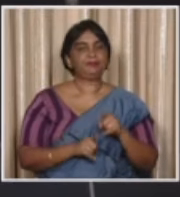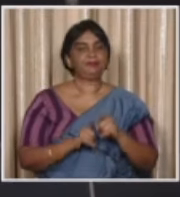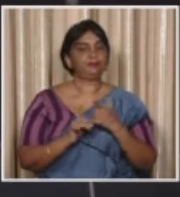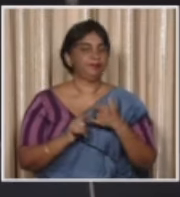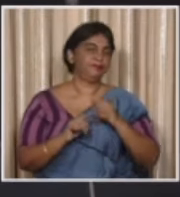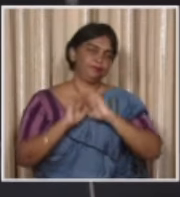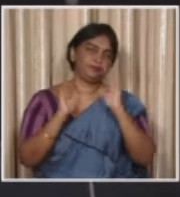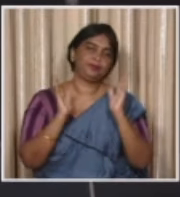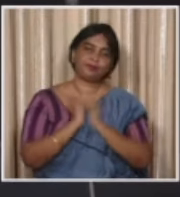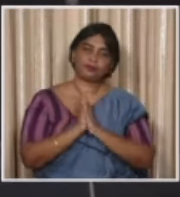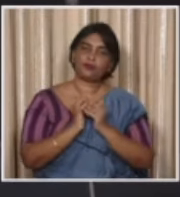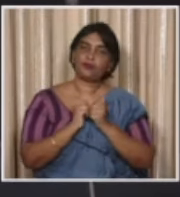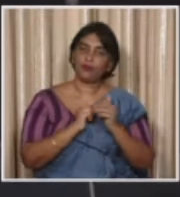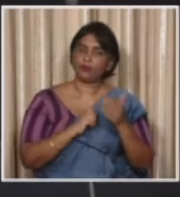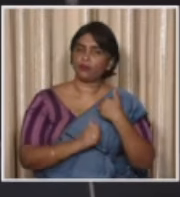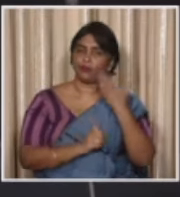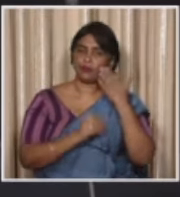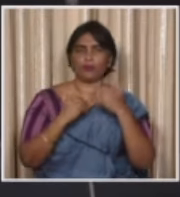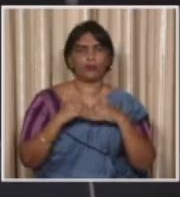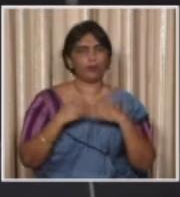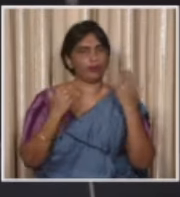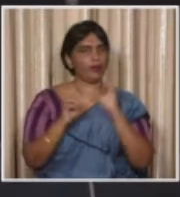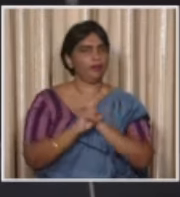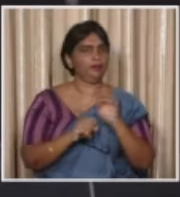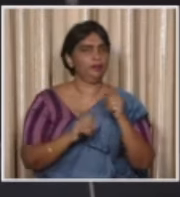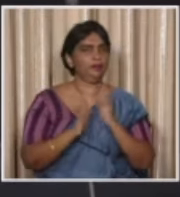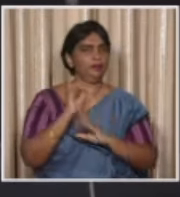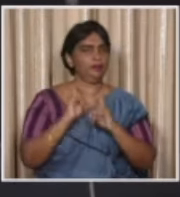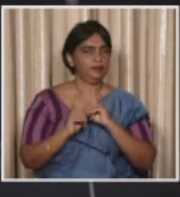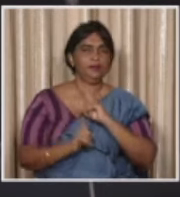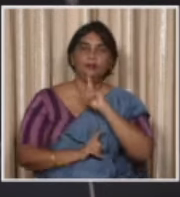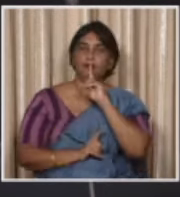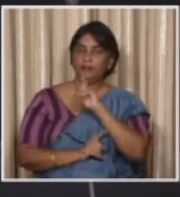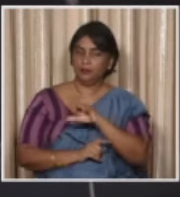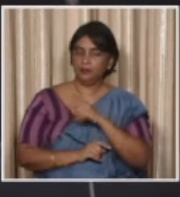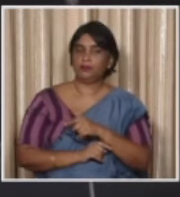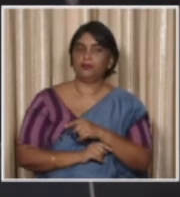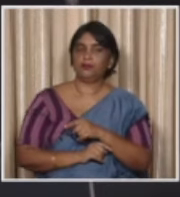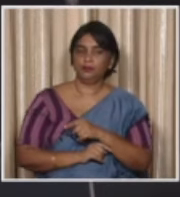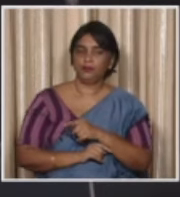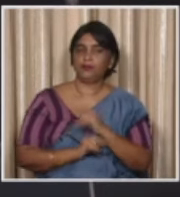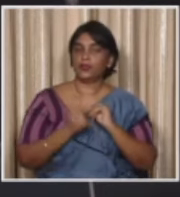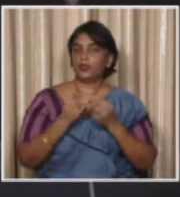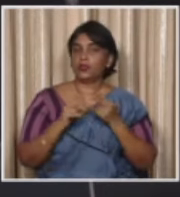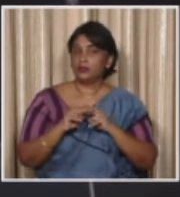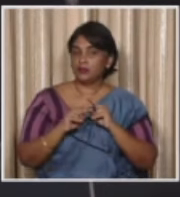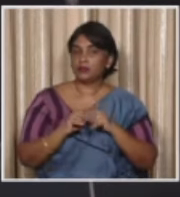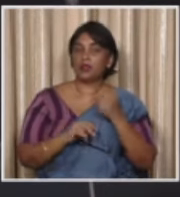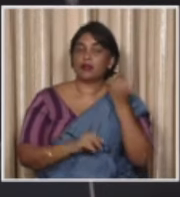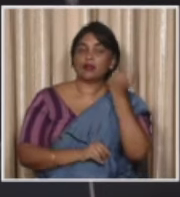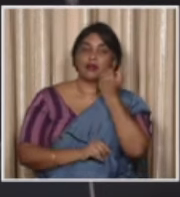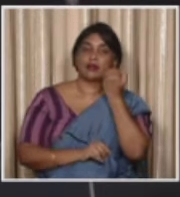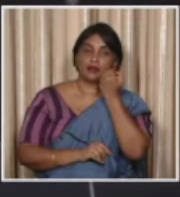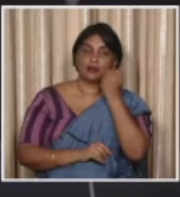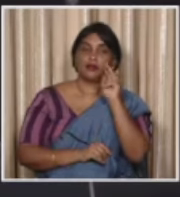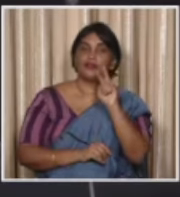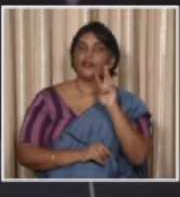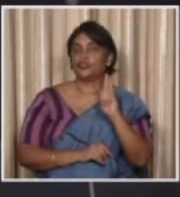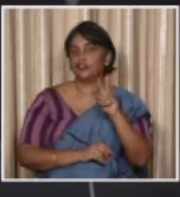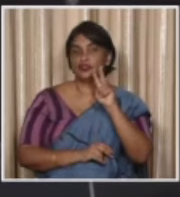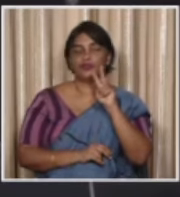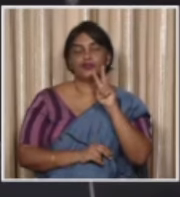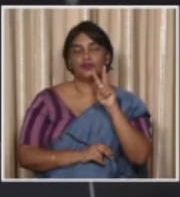මේ ඔක්කොම අරගෙන මම දැක්ක පුවත්පත් නිවේදනයක් තියෙනවා. අමාත්‍යංශයට දැනුම් දීලා තියෙනවා අනද්දෙන සේවකයෝ ලෙඩ වෙනවයි කියලා